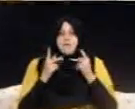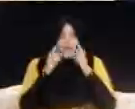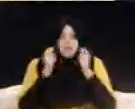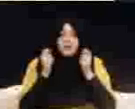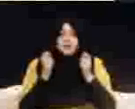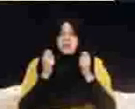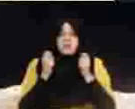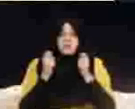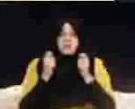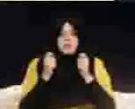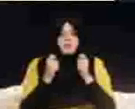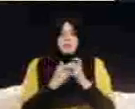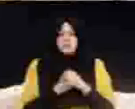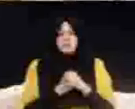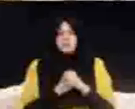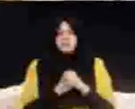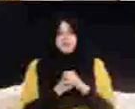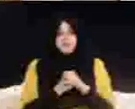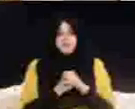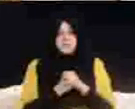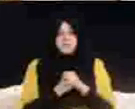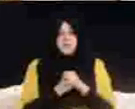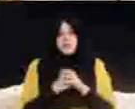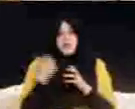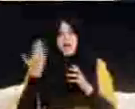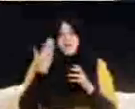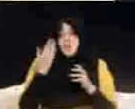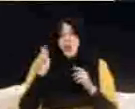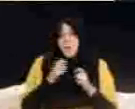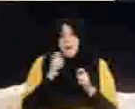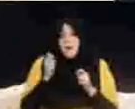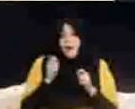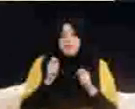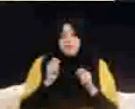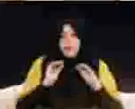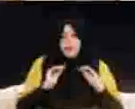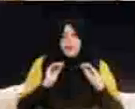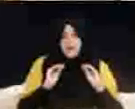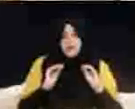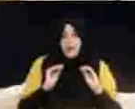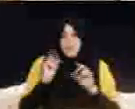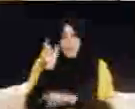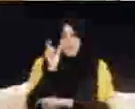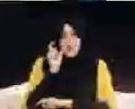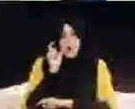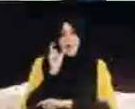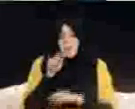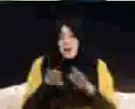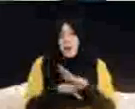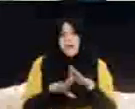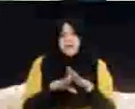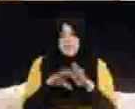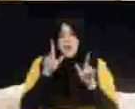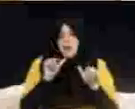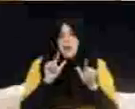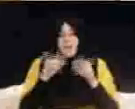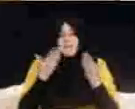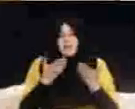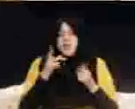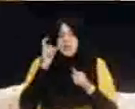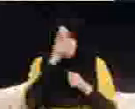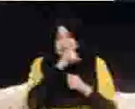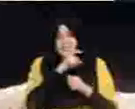تهز تلك المنظومة التربوية التي يفترض أن ينشأ عليها المسلم، لذلك هذه الرسالة الآن صعبة